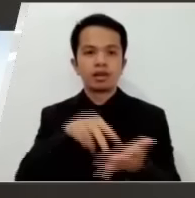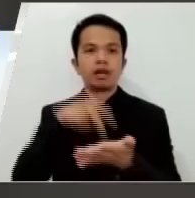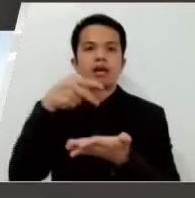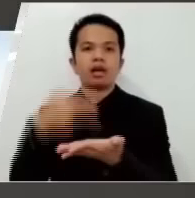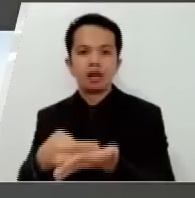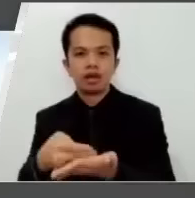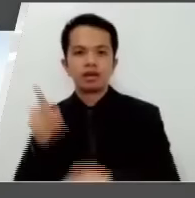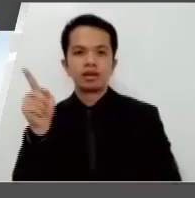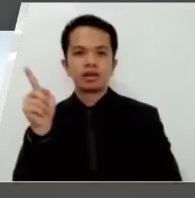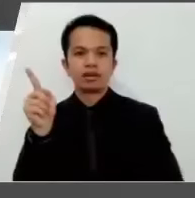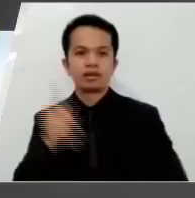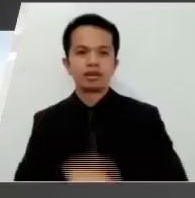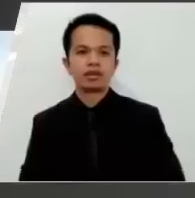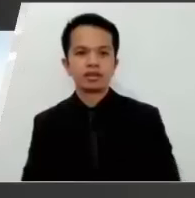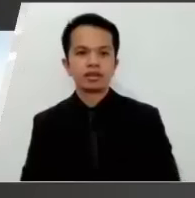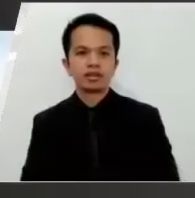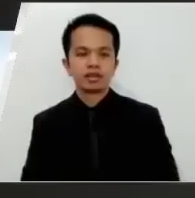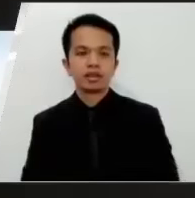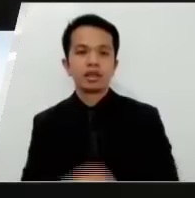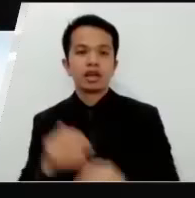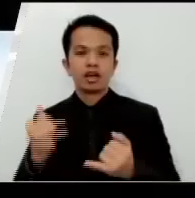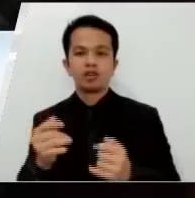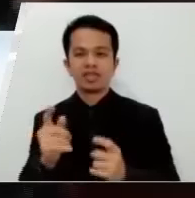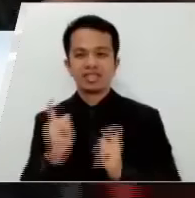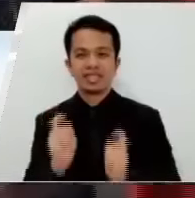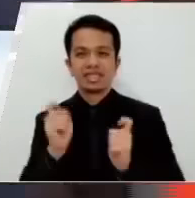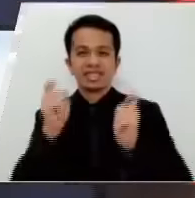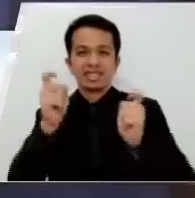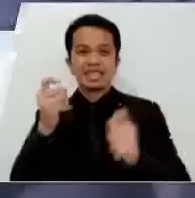Bobo! Sa pagmamadaling makaalis.